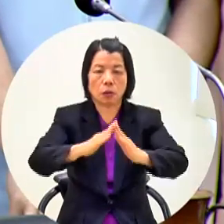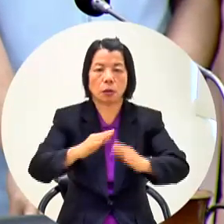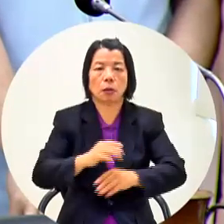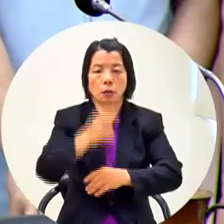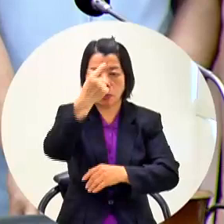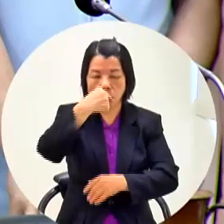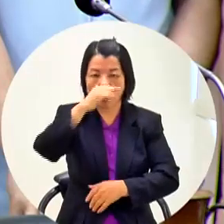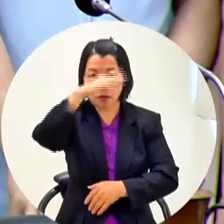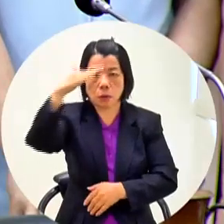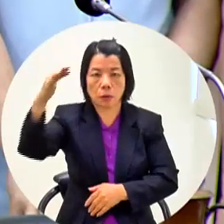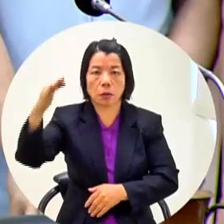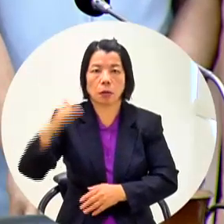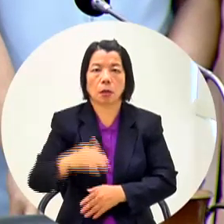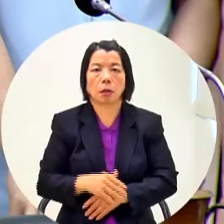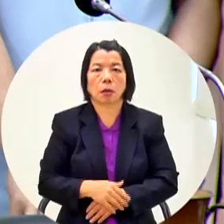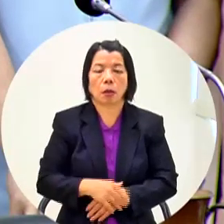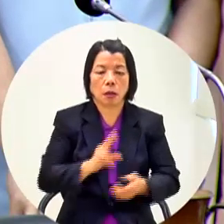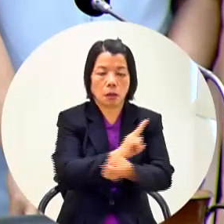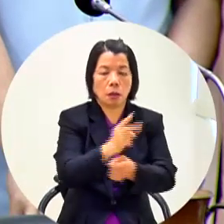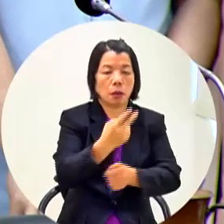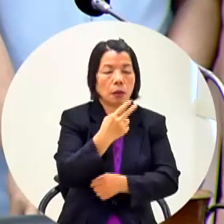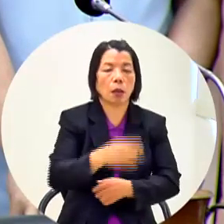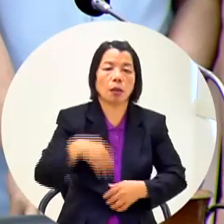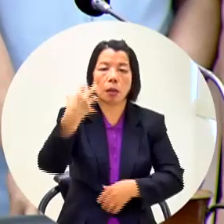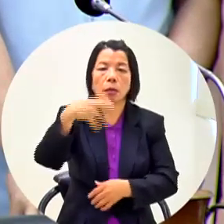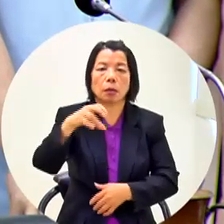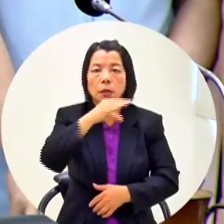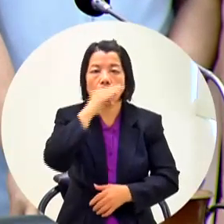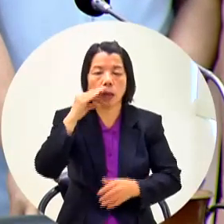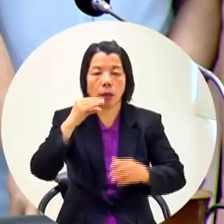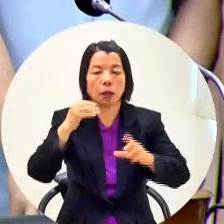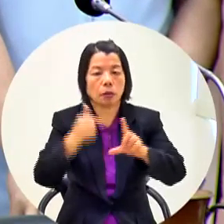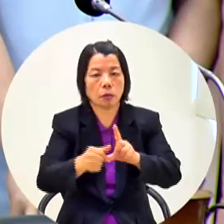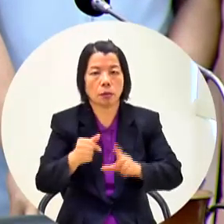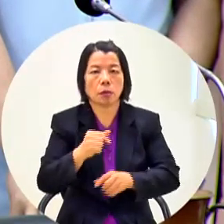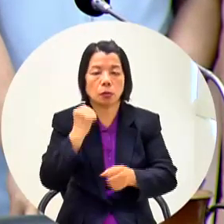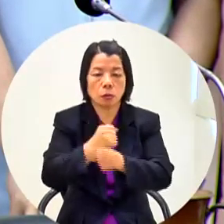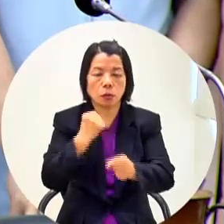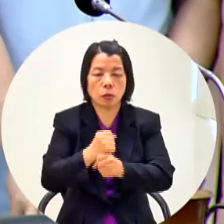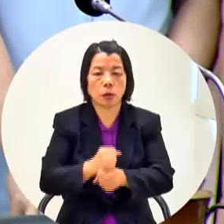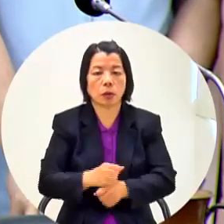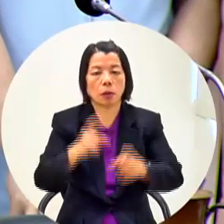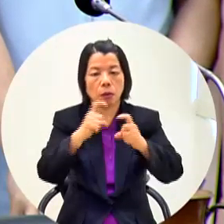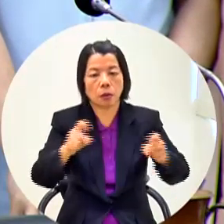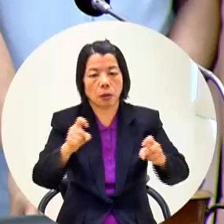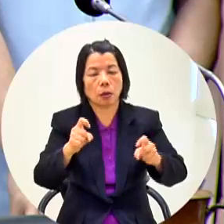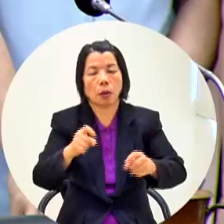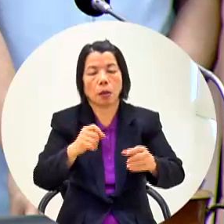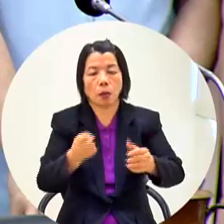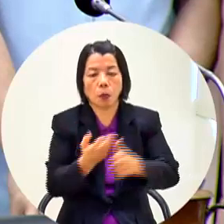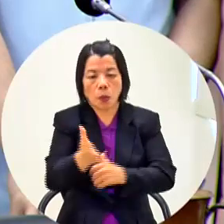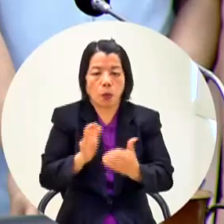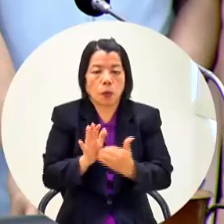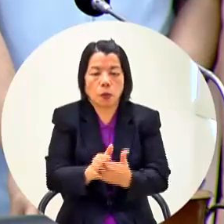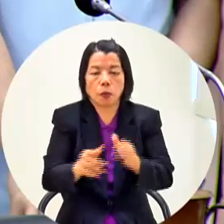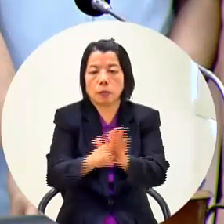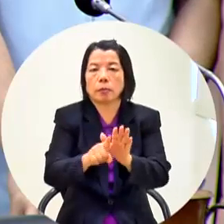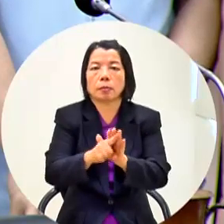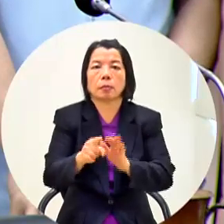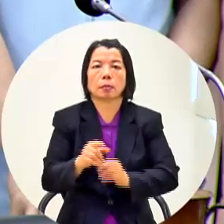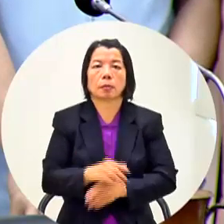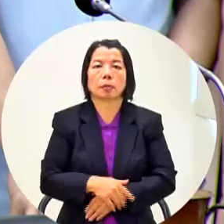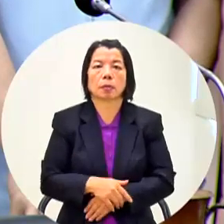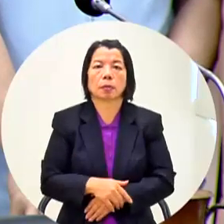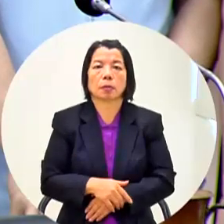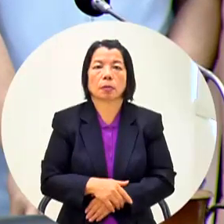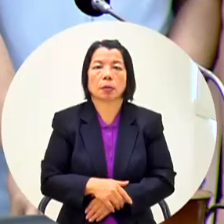山还有林雅区做了一个兵推的防疫的演练，但是呢这在